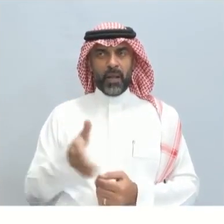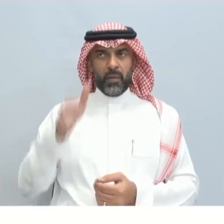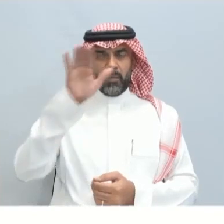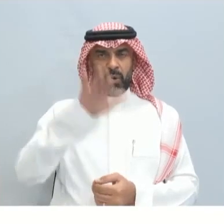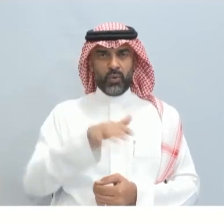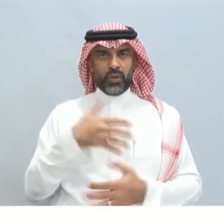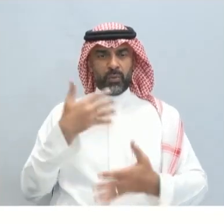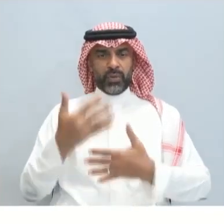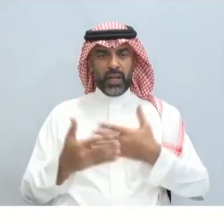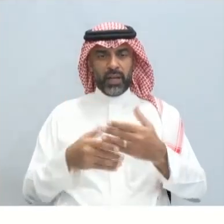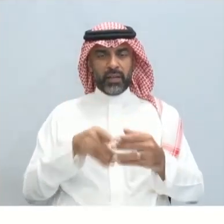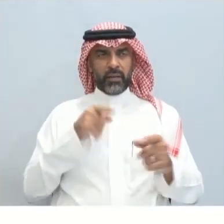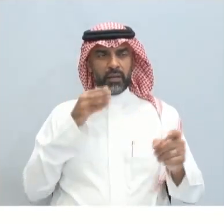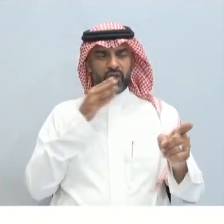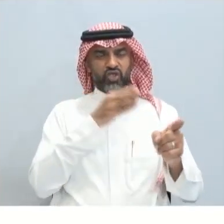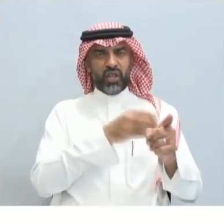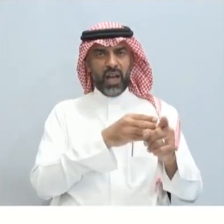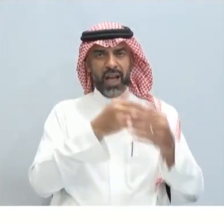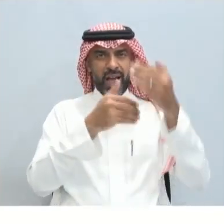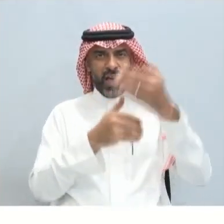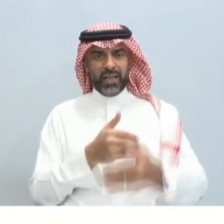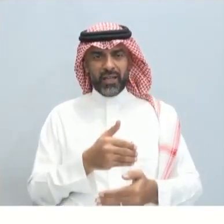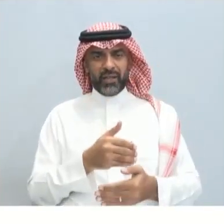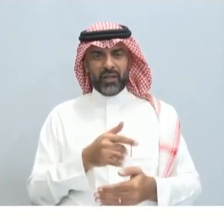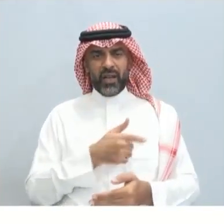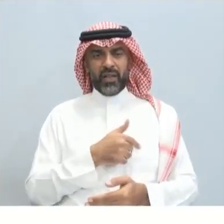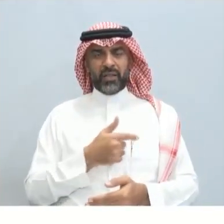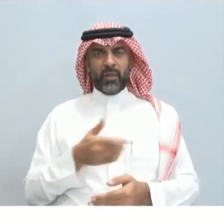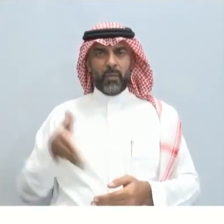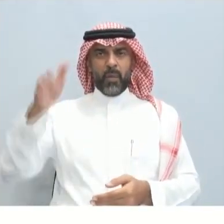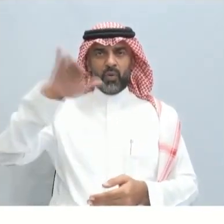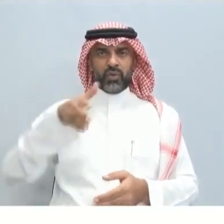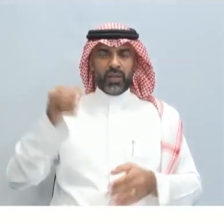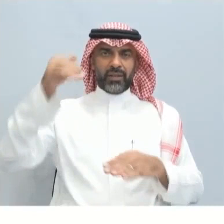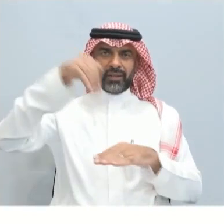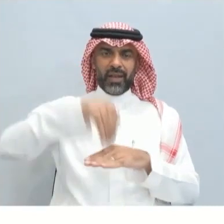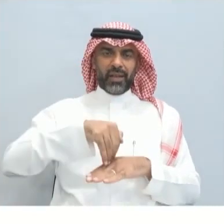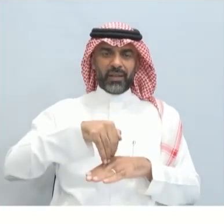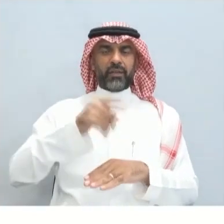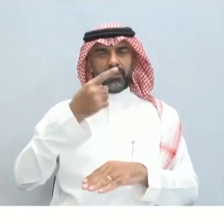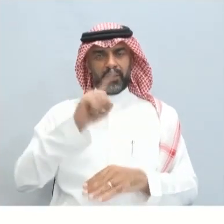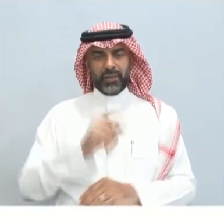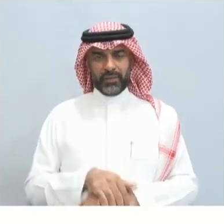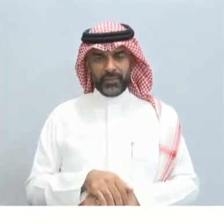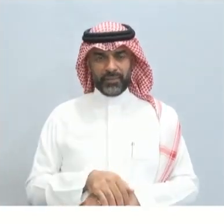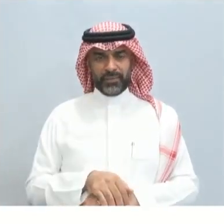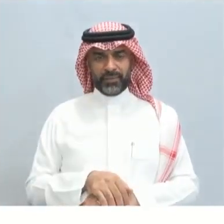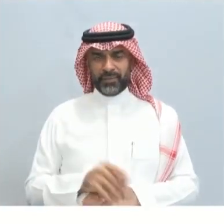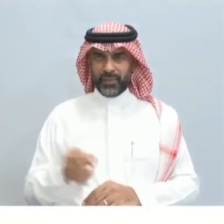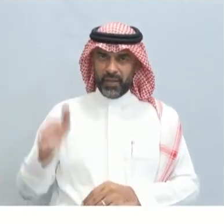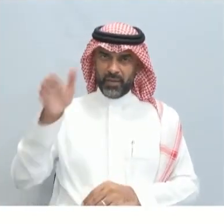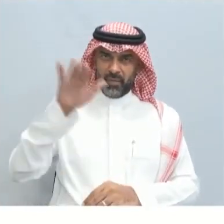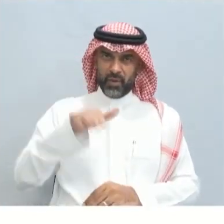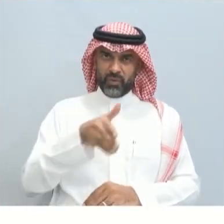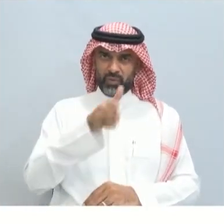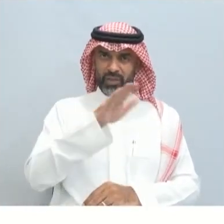باتجاه حاجز تسمى الموجه الساقط نعم اجابه صحيحه الموجه